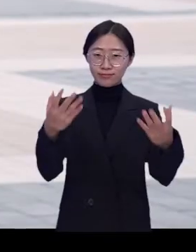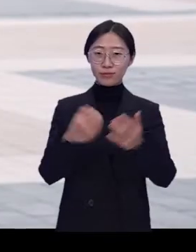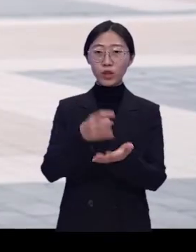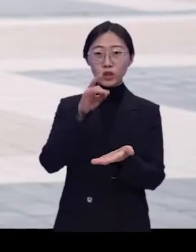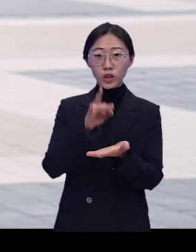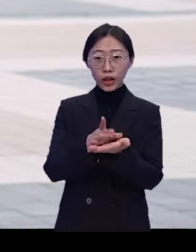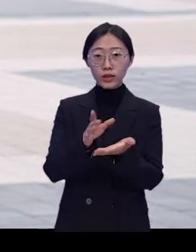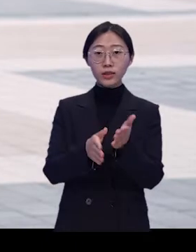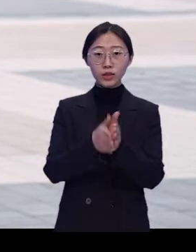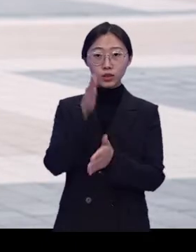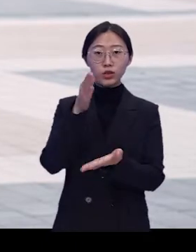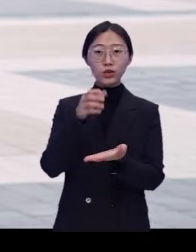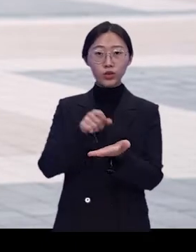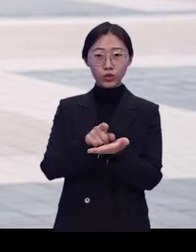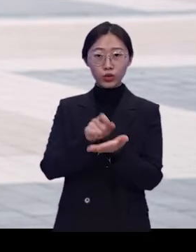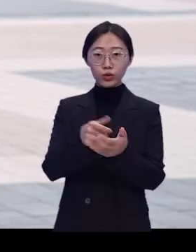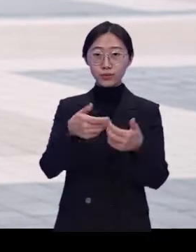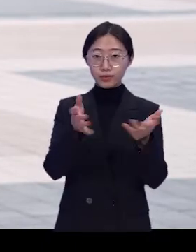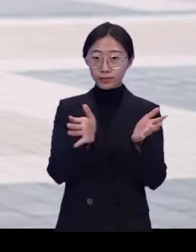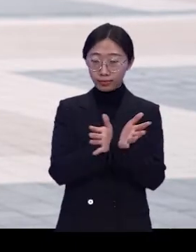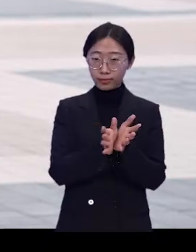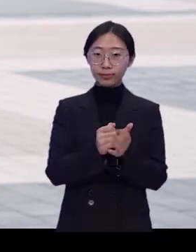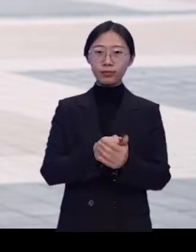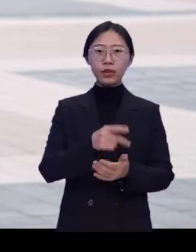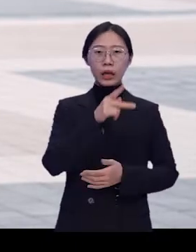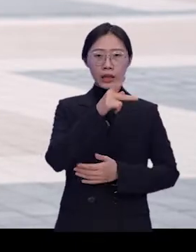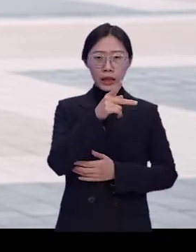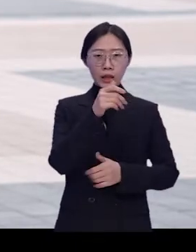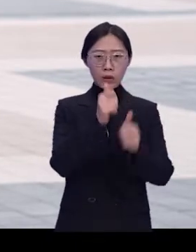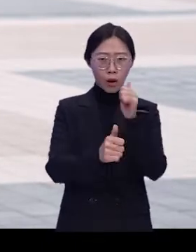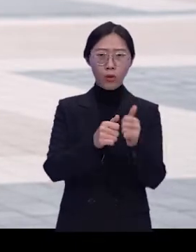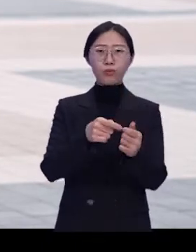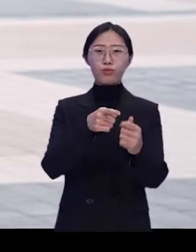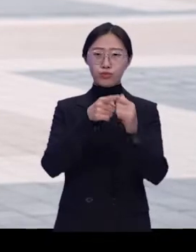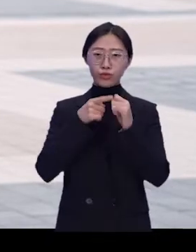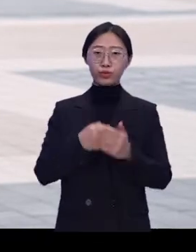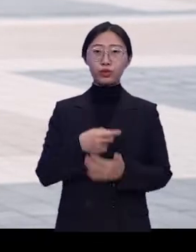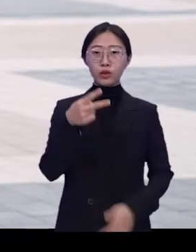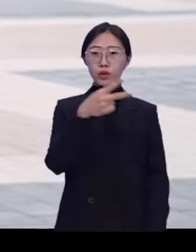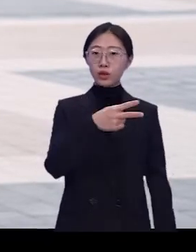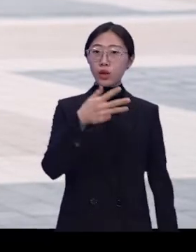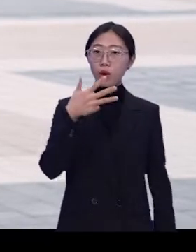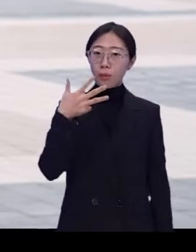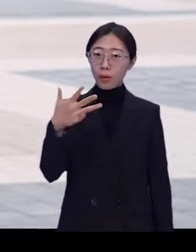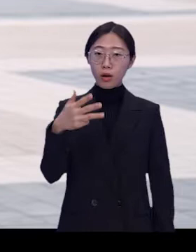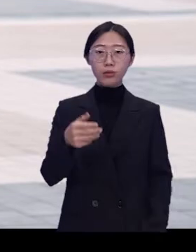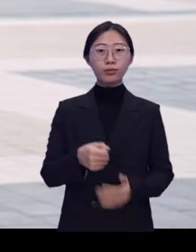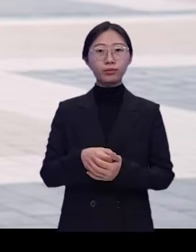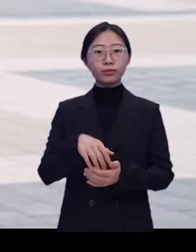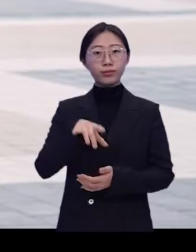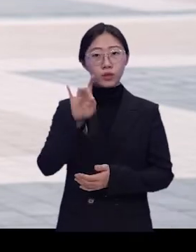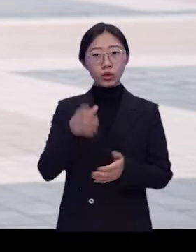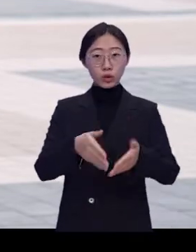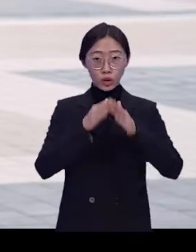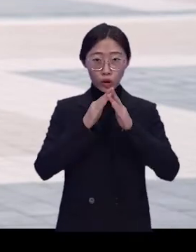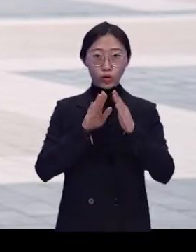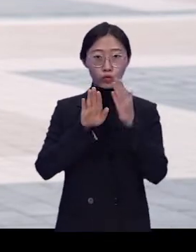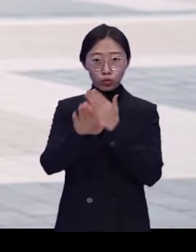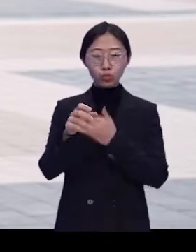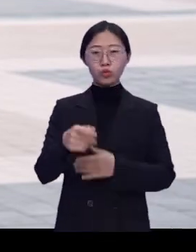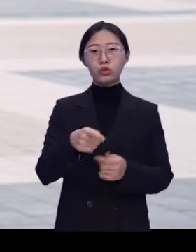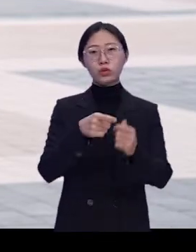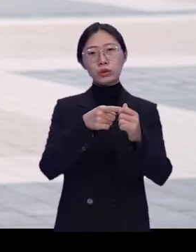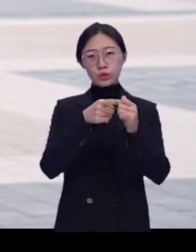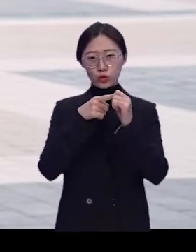정말 축하합니다. 천안시 축구단이 K3 정규리그 1위를 차지했습니다. 2008년 창단 이후 13년 만인